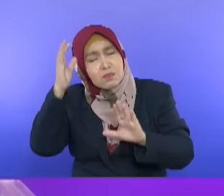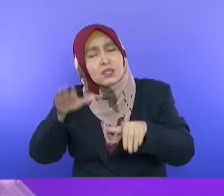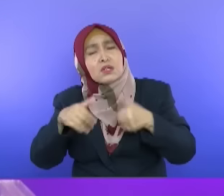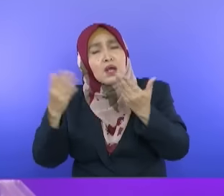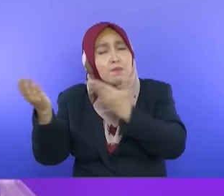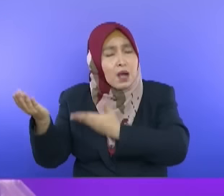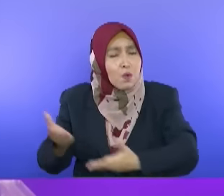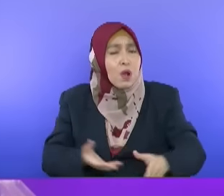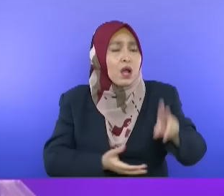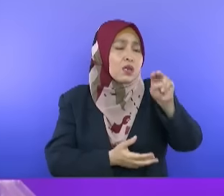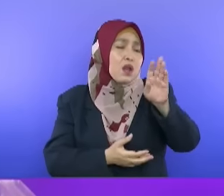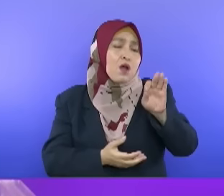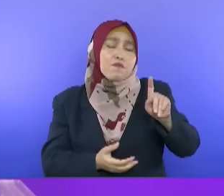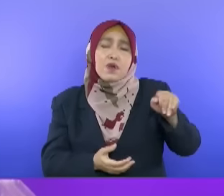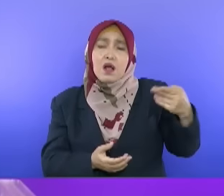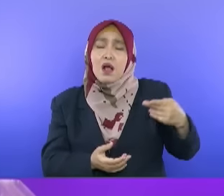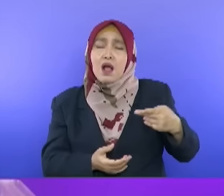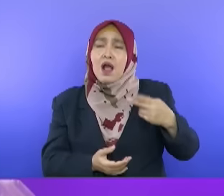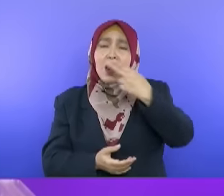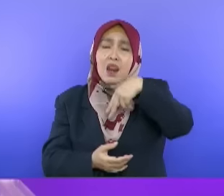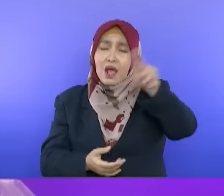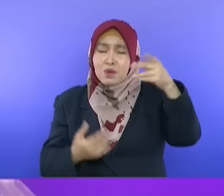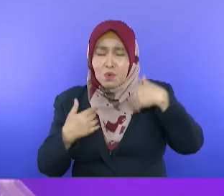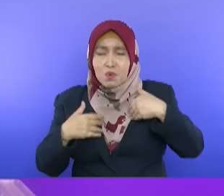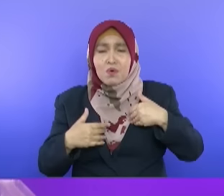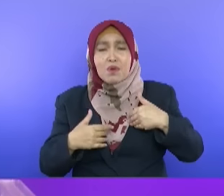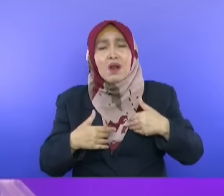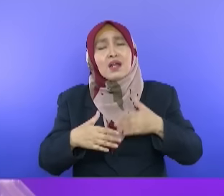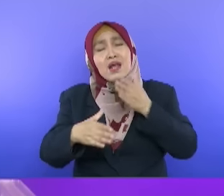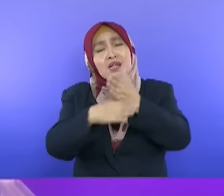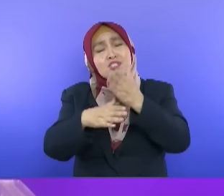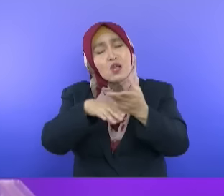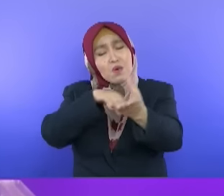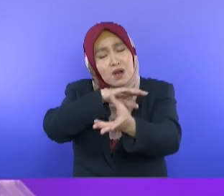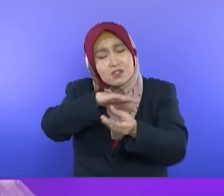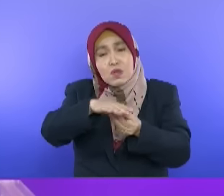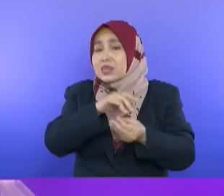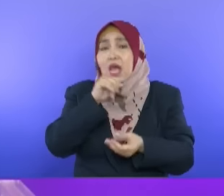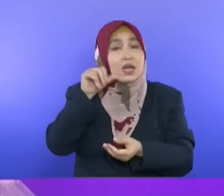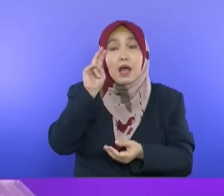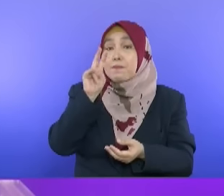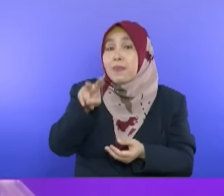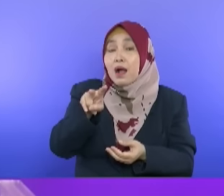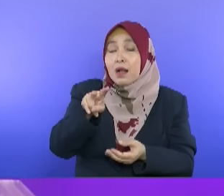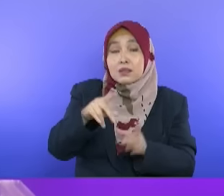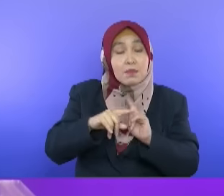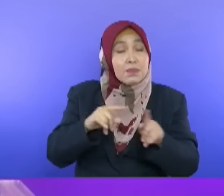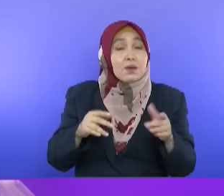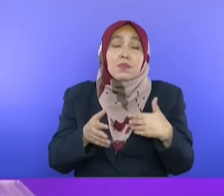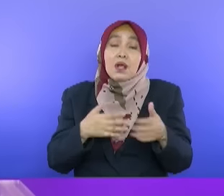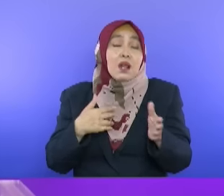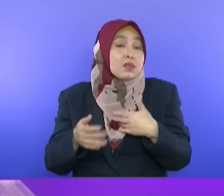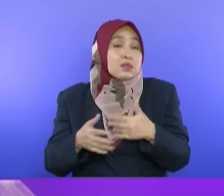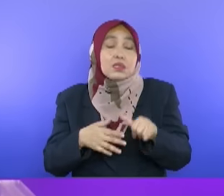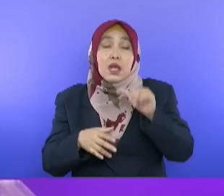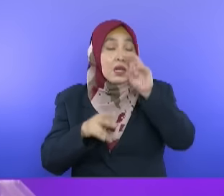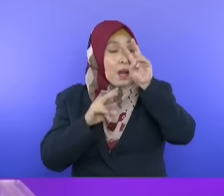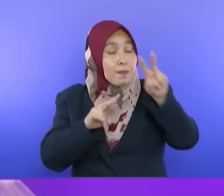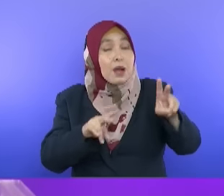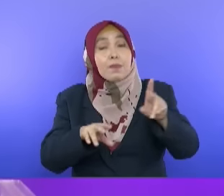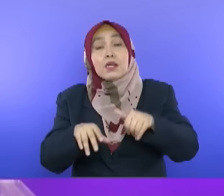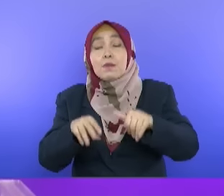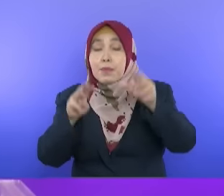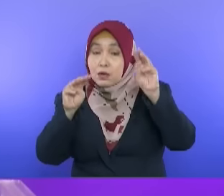bahwa nafkah halal Aduh orang yang kacau ke rasuah dan sebagainya tak nampak tetapi biarlah tak nampak di sisi manusia